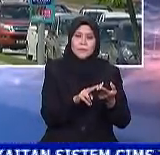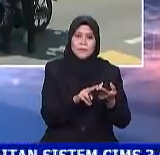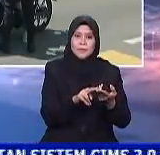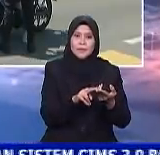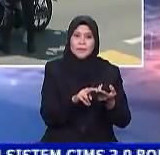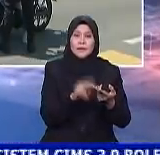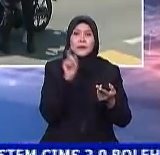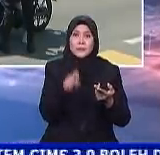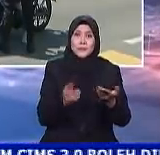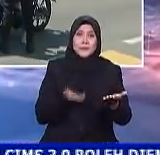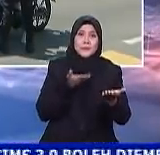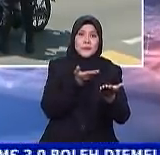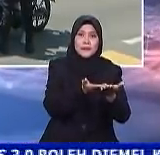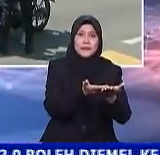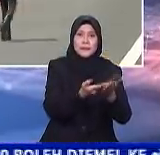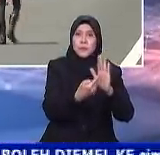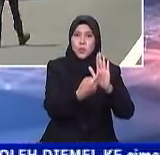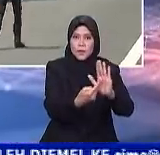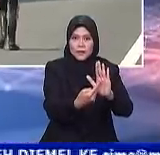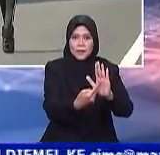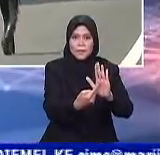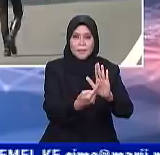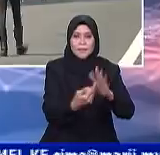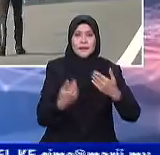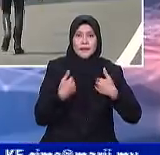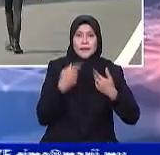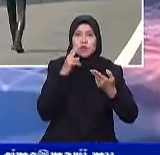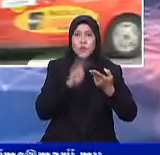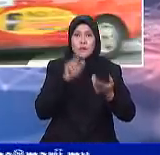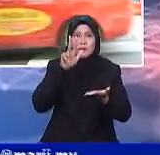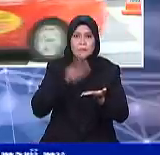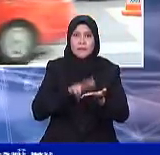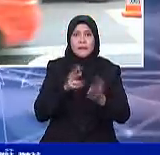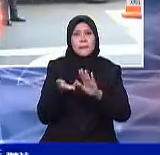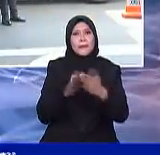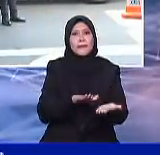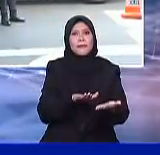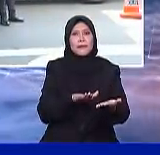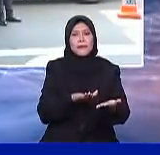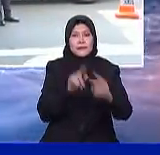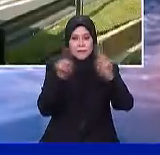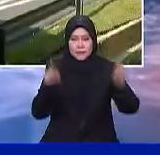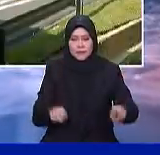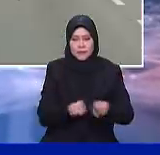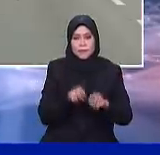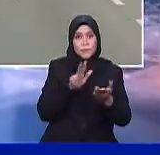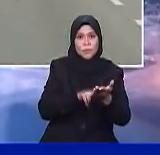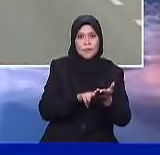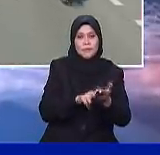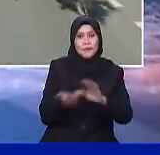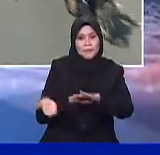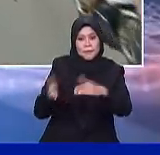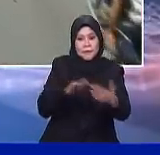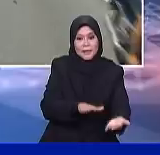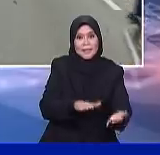yang ini hendaklah dikemukakan dengan bukti bahawa terdapat surat sah, surat kematian, permit